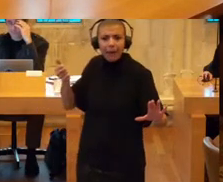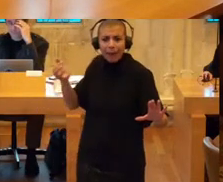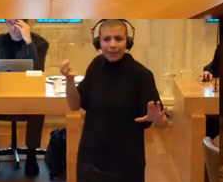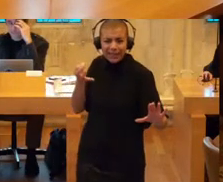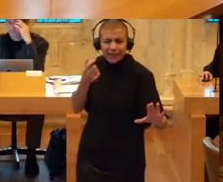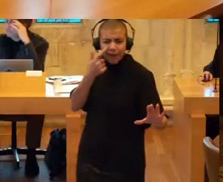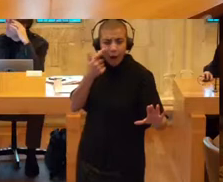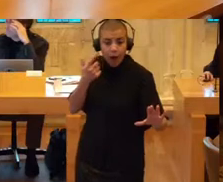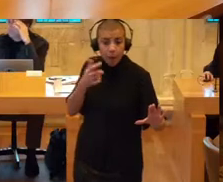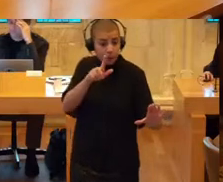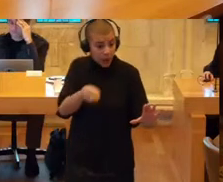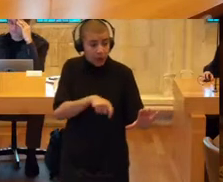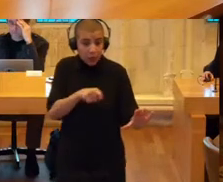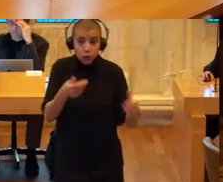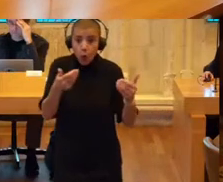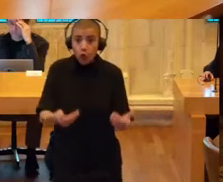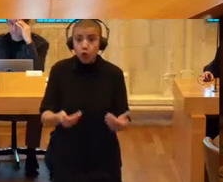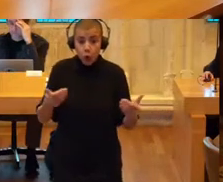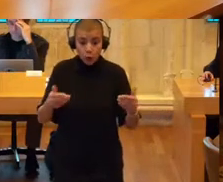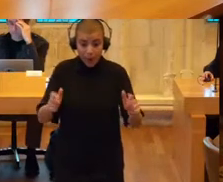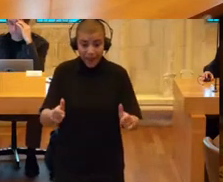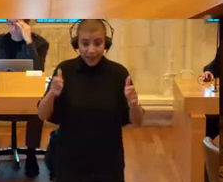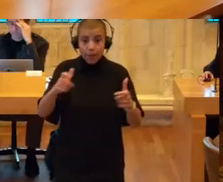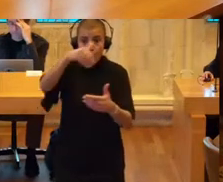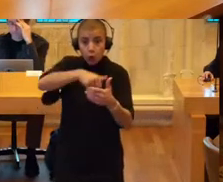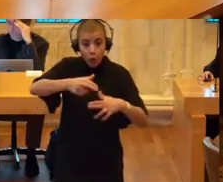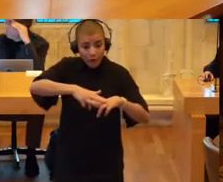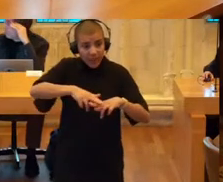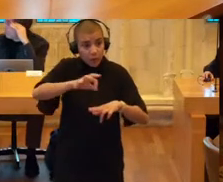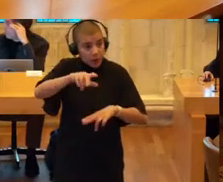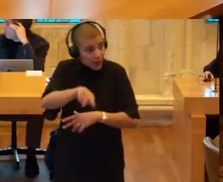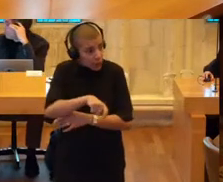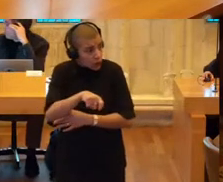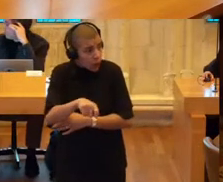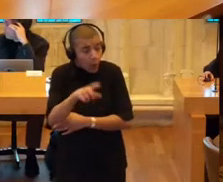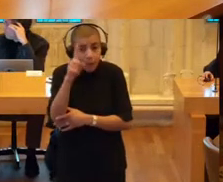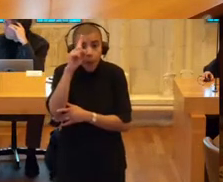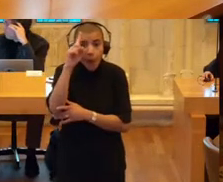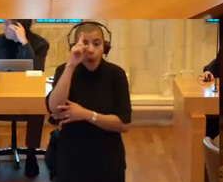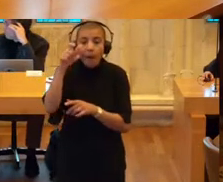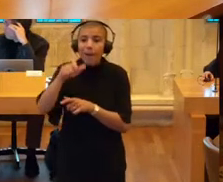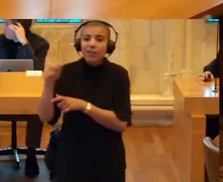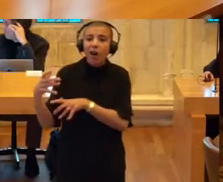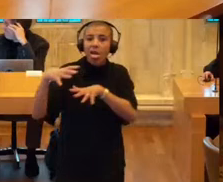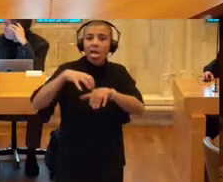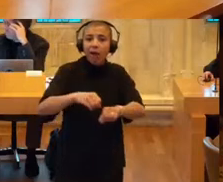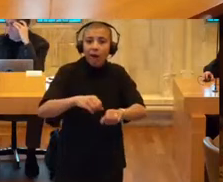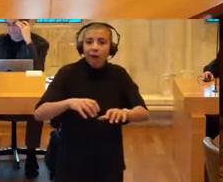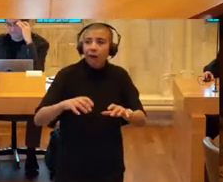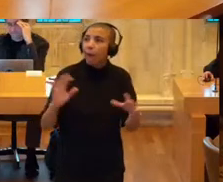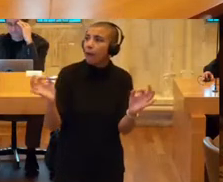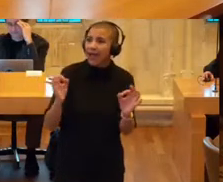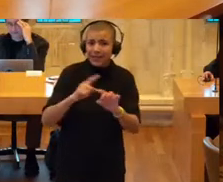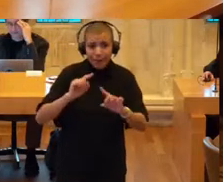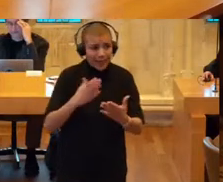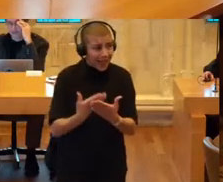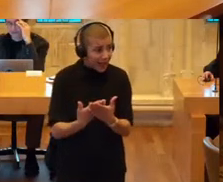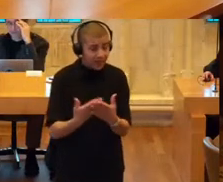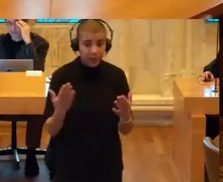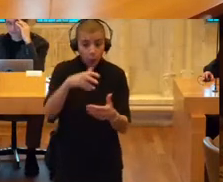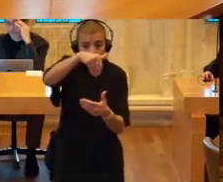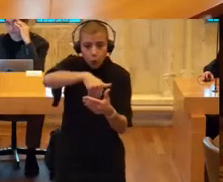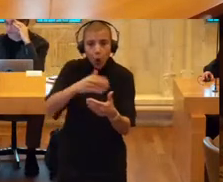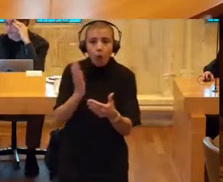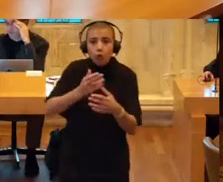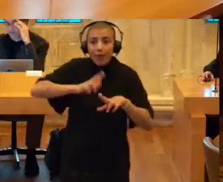vide, non pas parce qu'il ne trouve pas preneur, mais parce qu'a priori, voilà, le propriétaire doit faire des travaux, etc. Et